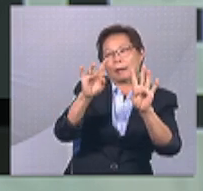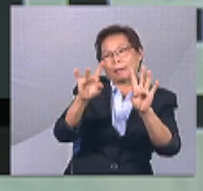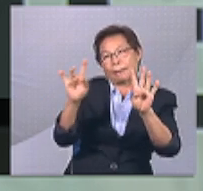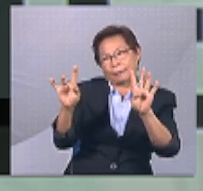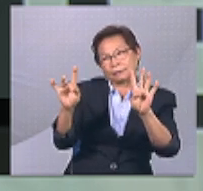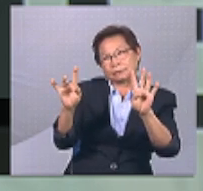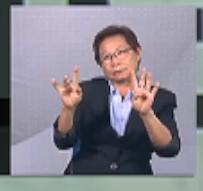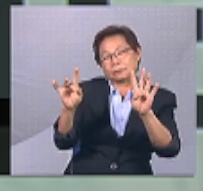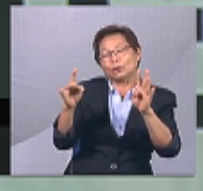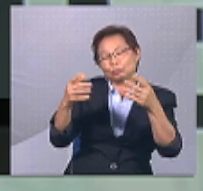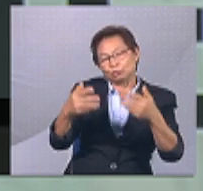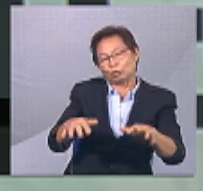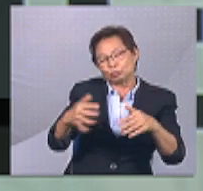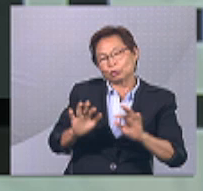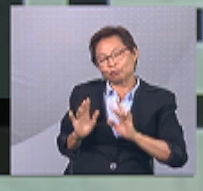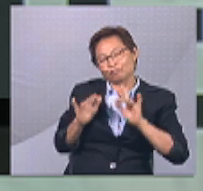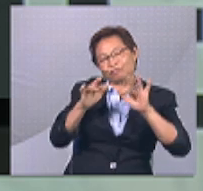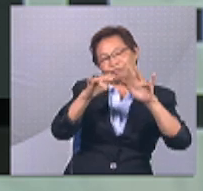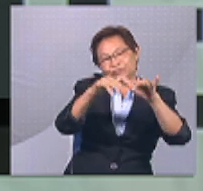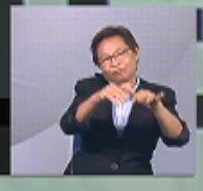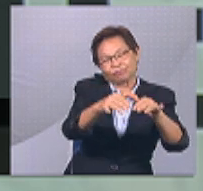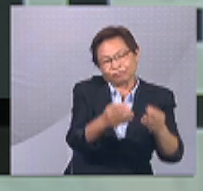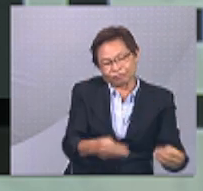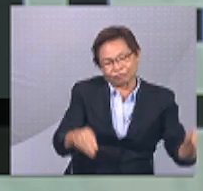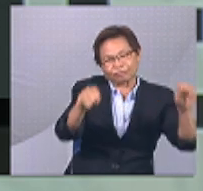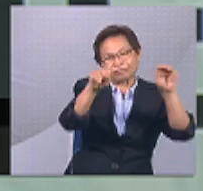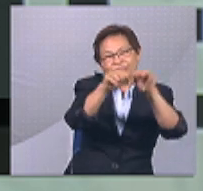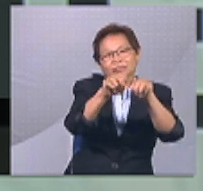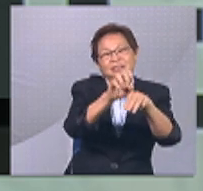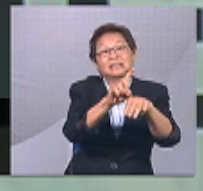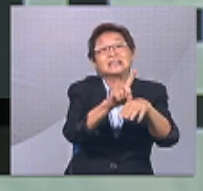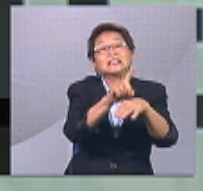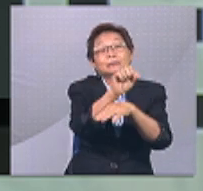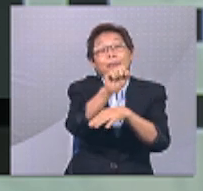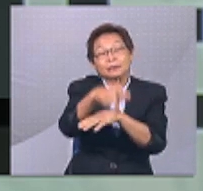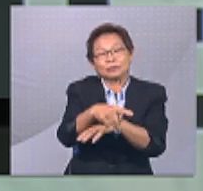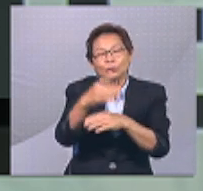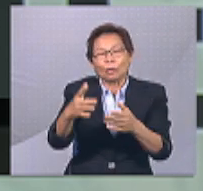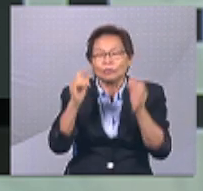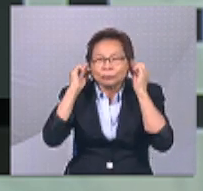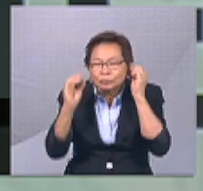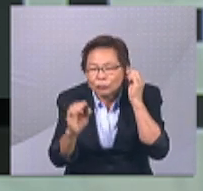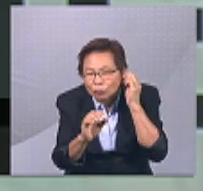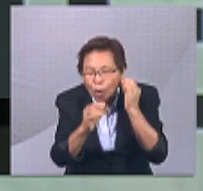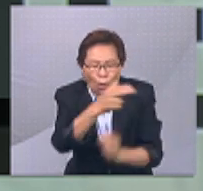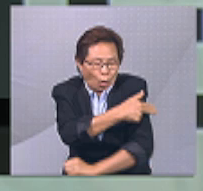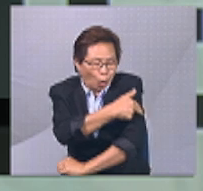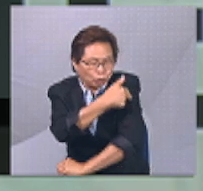4,088 yang telah menghadiri perhimpunan di Sri Petaling. Beliau telah dirawat di Hospital Melaka